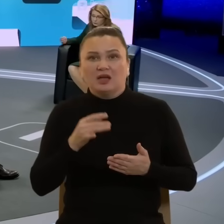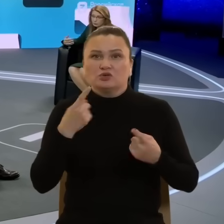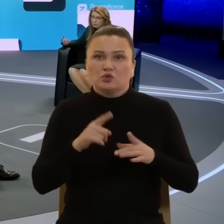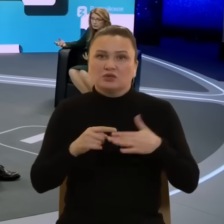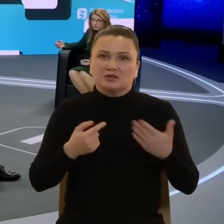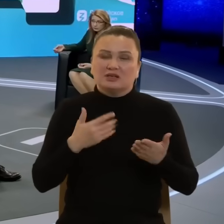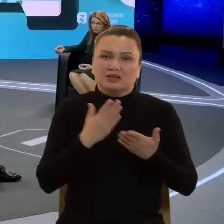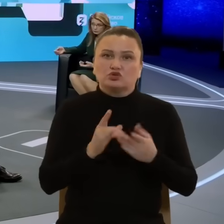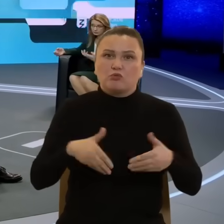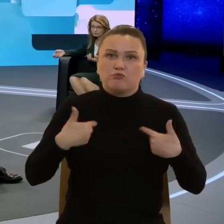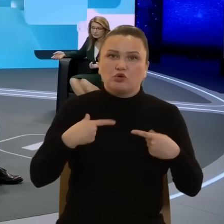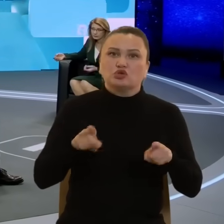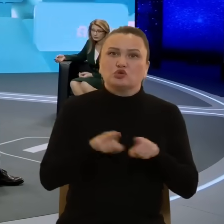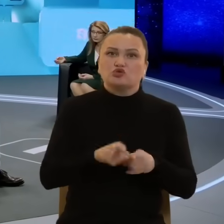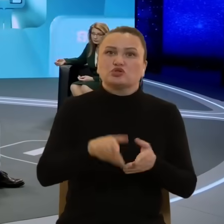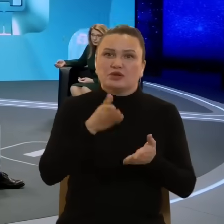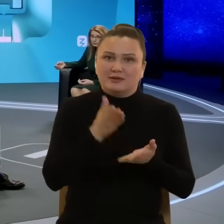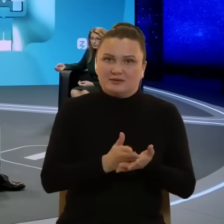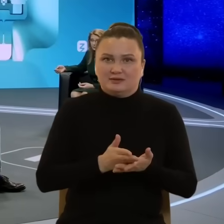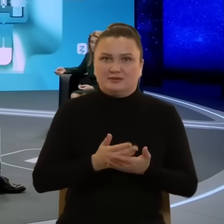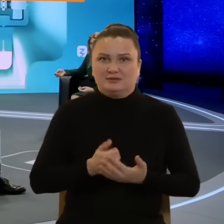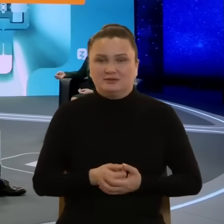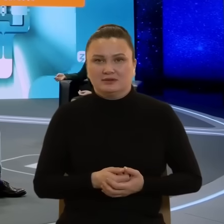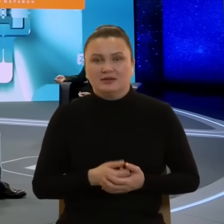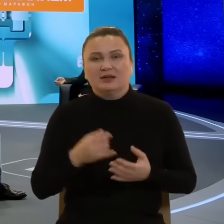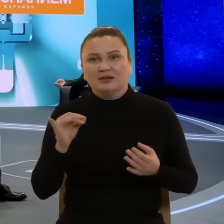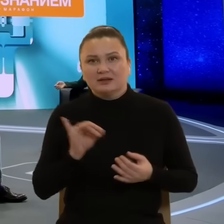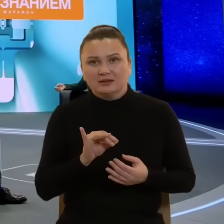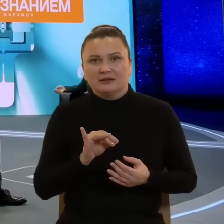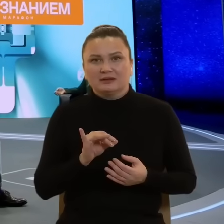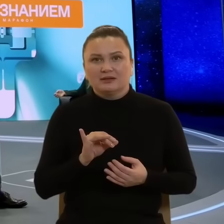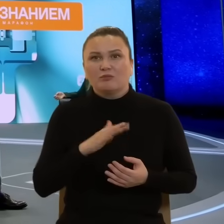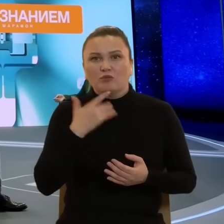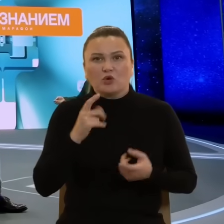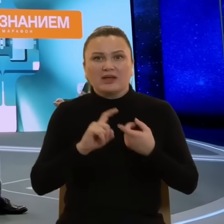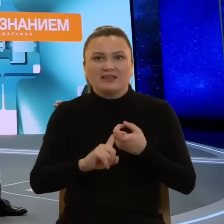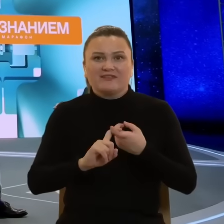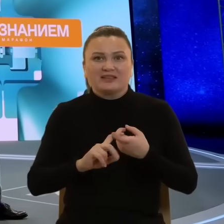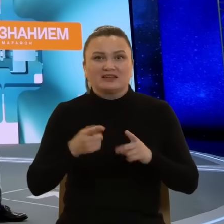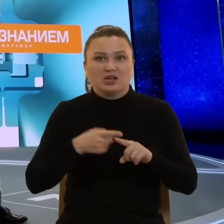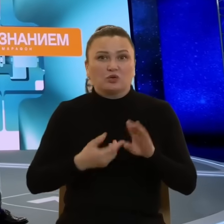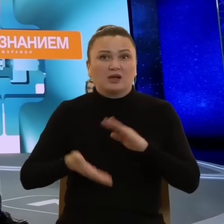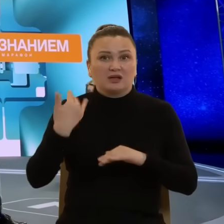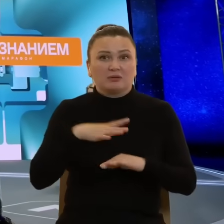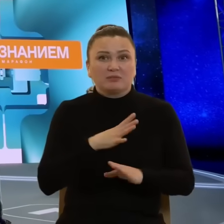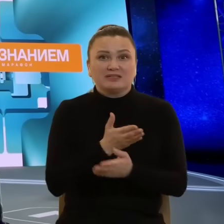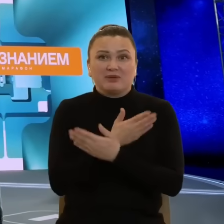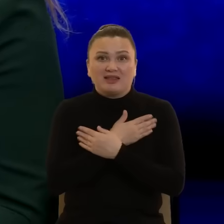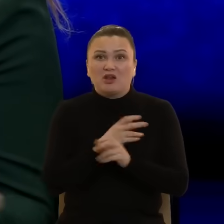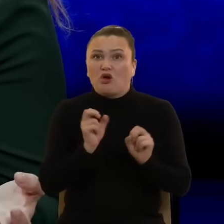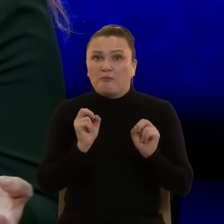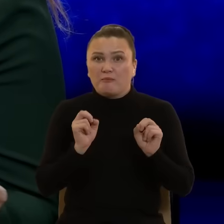понимать, что польза от них тоже колоссальная. Угу. И сейчас, конечно, многие инфекции, которые когда-то были смертельно